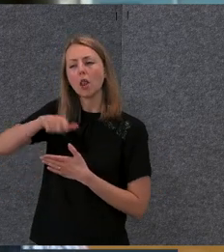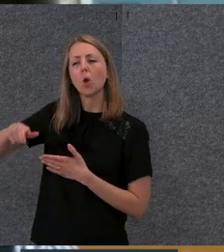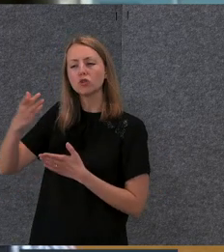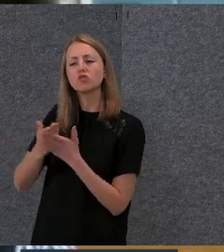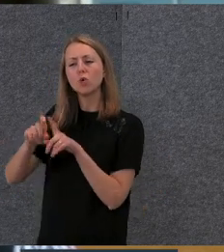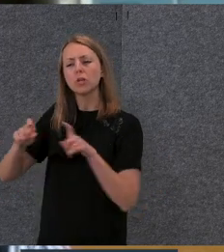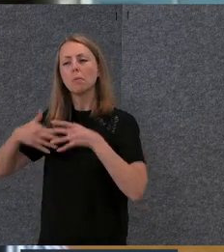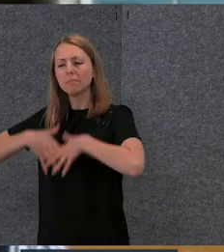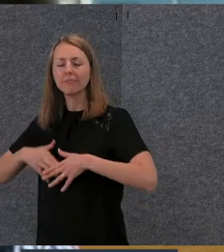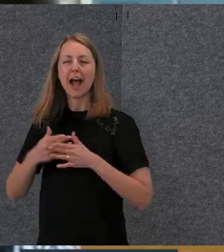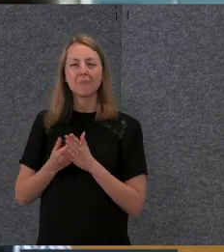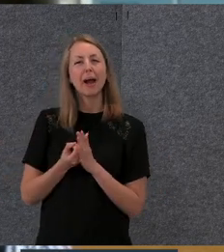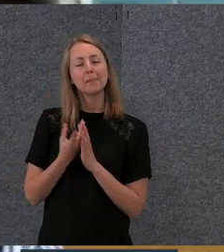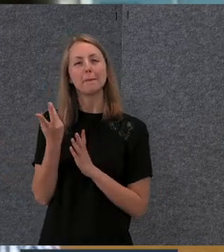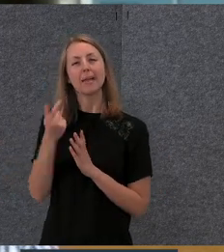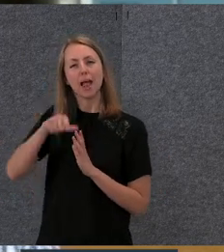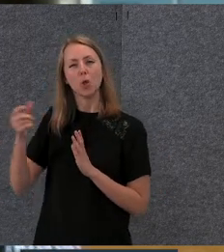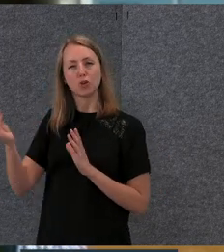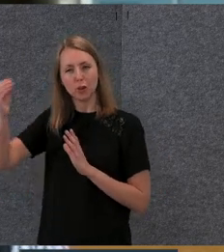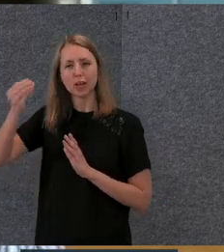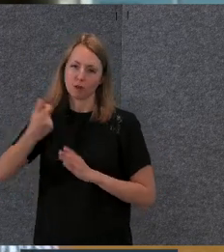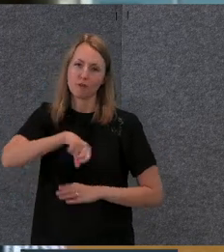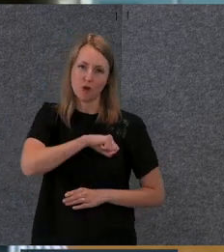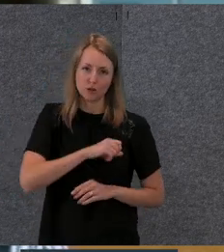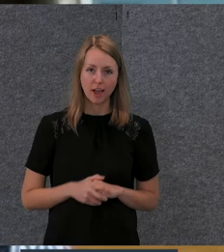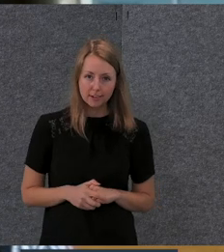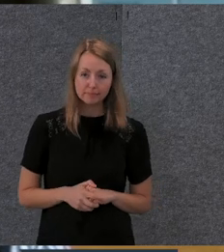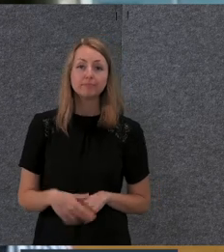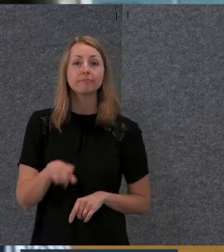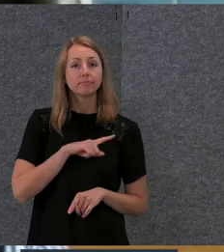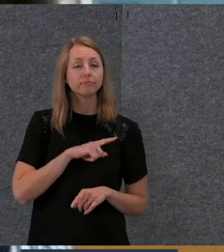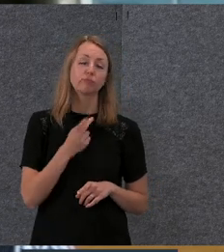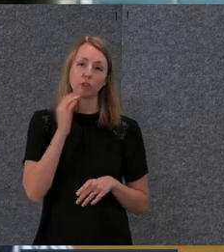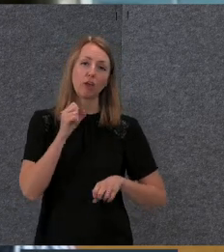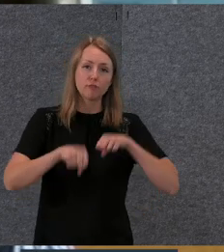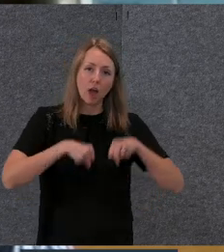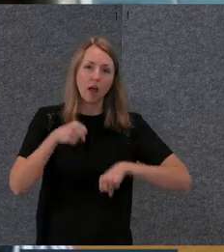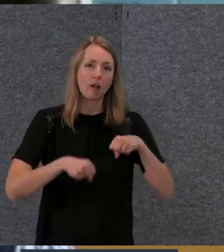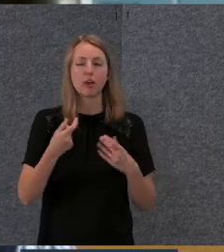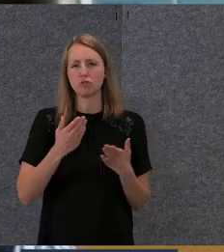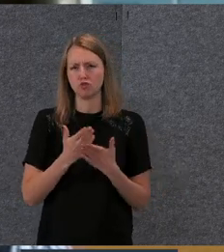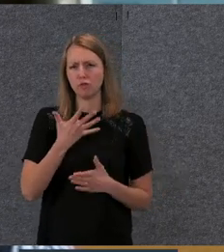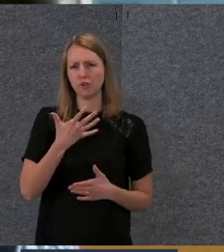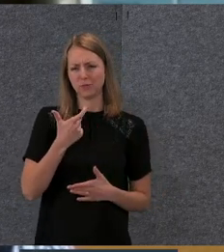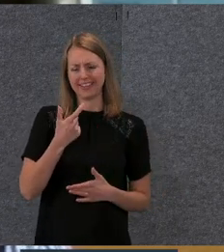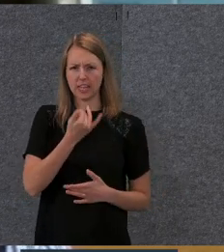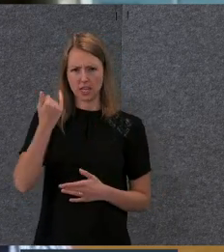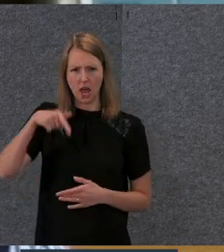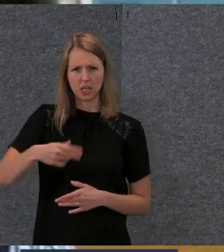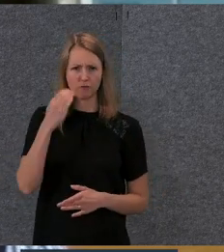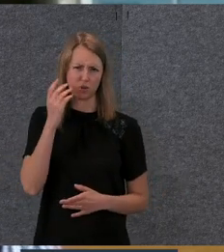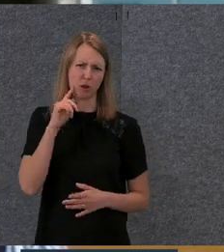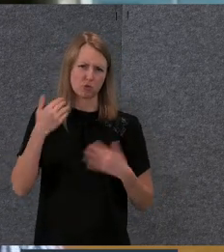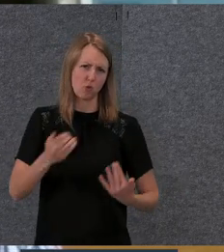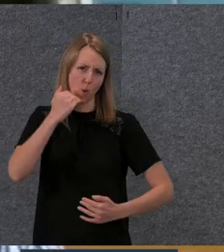Dass ich mit dem Fahrrad zur Arbeit fahre, dass ich in einem kleinen Passivhaus seit 25 Jahren wohne, das brauche ich, glaube ich, alles nicht erzählen. Ne? Ja, damit